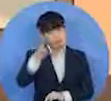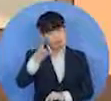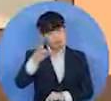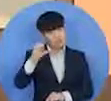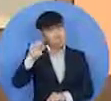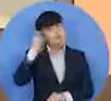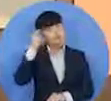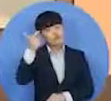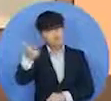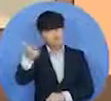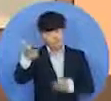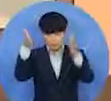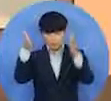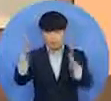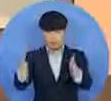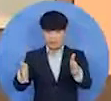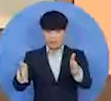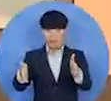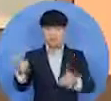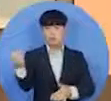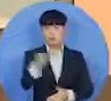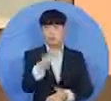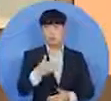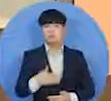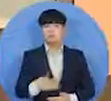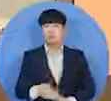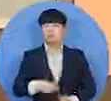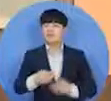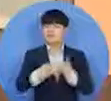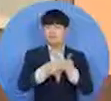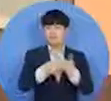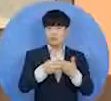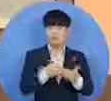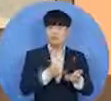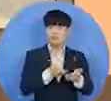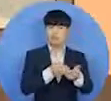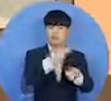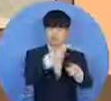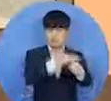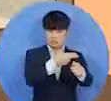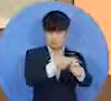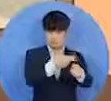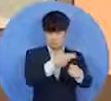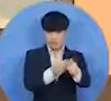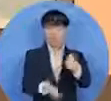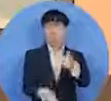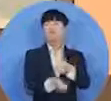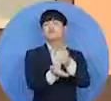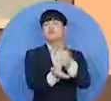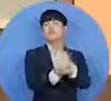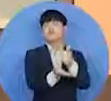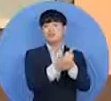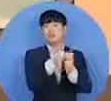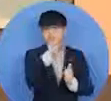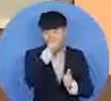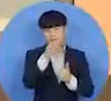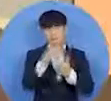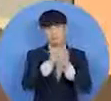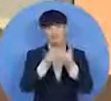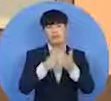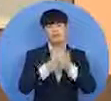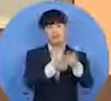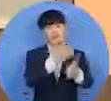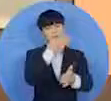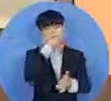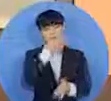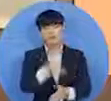생후 3개월에서 6개월의 건강한 아기로 소아 청소년과 및 가정의학과 전문의, 모유수유 전문 간호사의